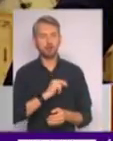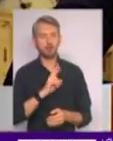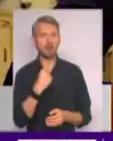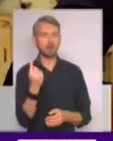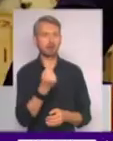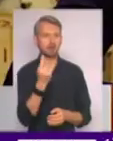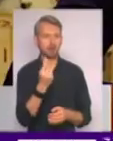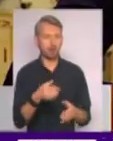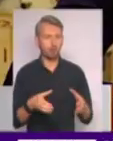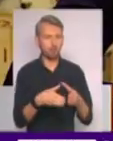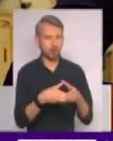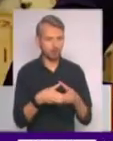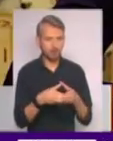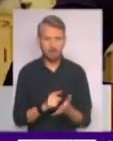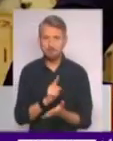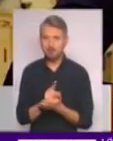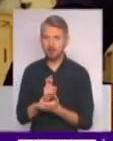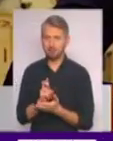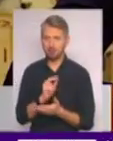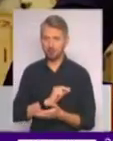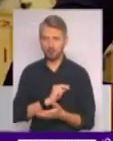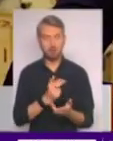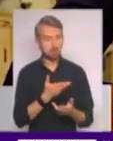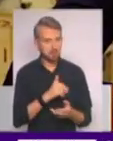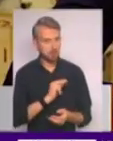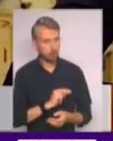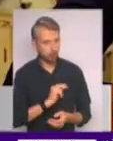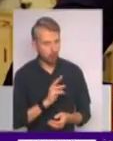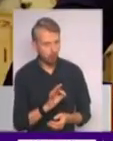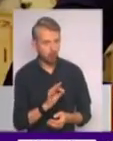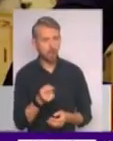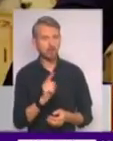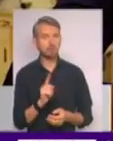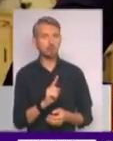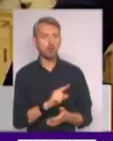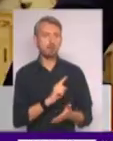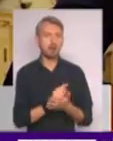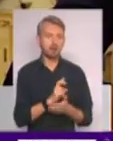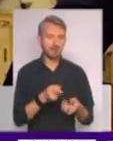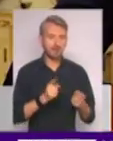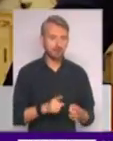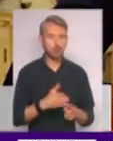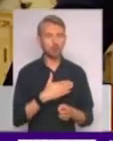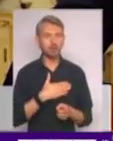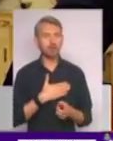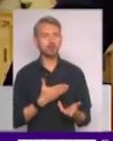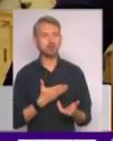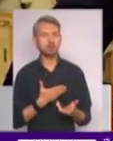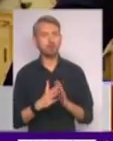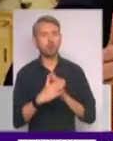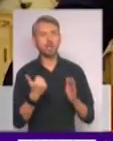як єдина команда. Мали б, дійсно. Працюємо. Працюємо над тим, що мали б дійсно. І наше покликання є